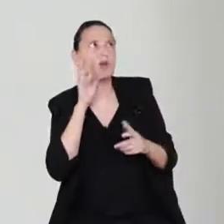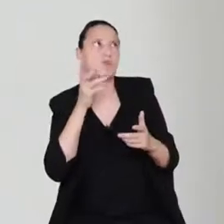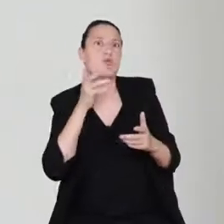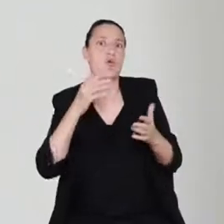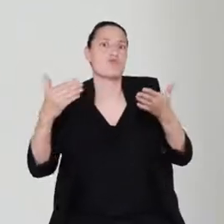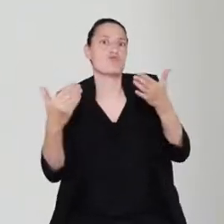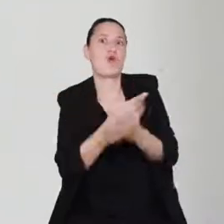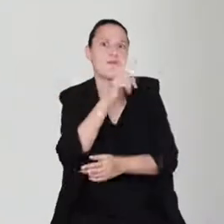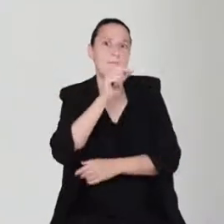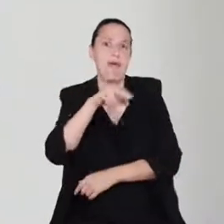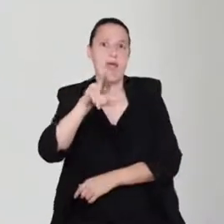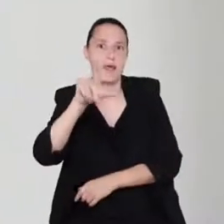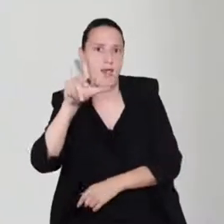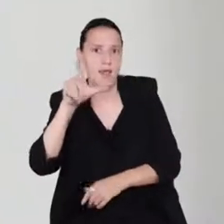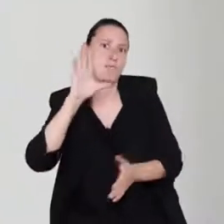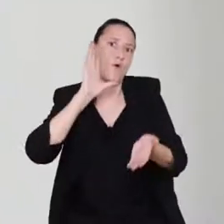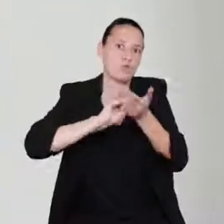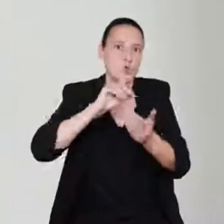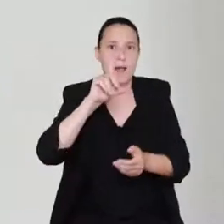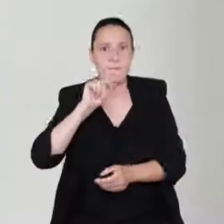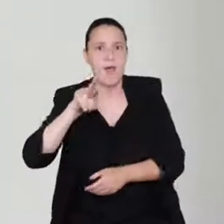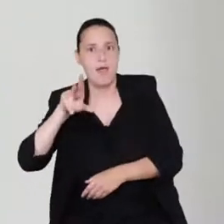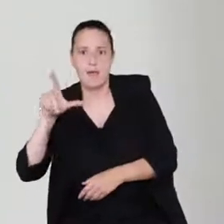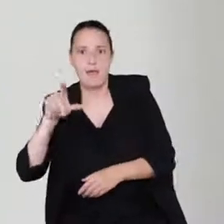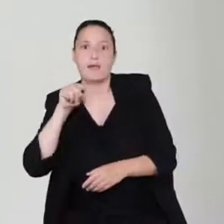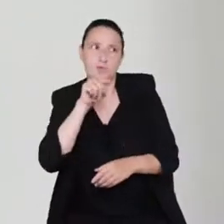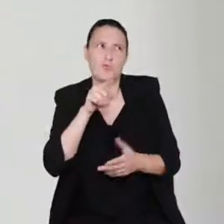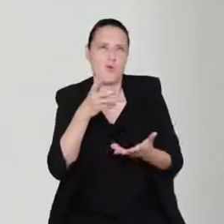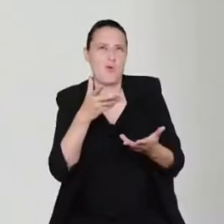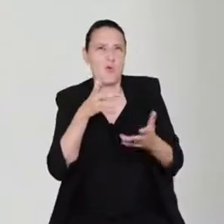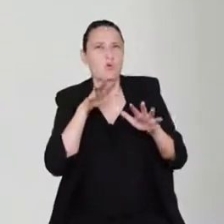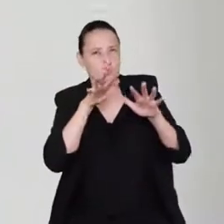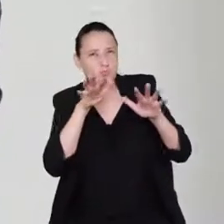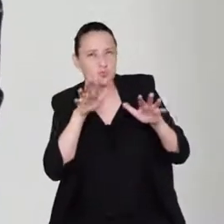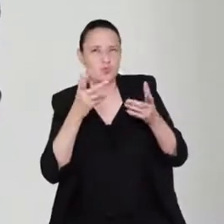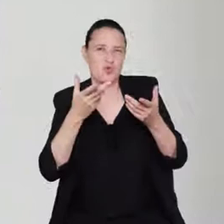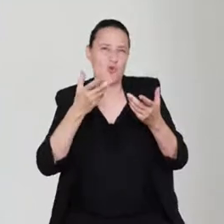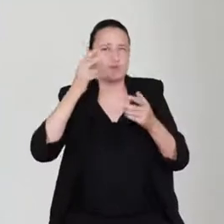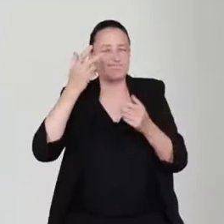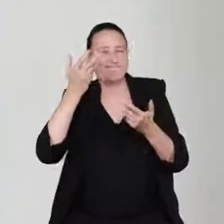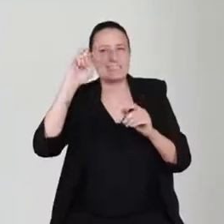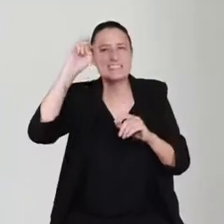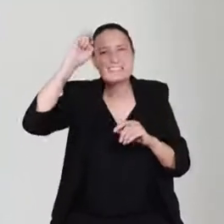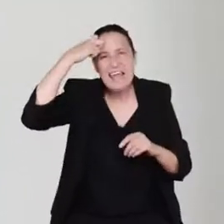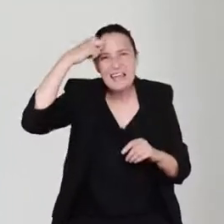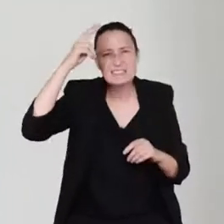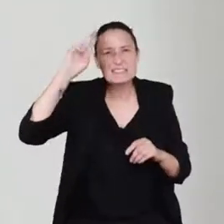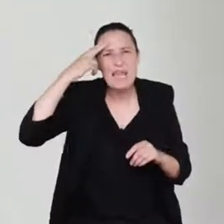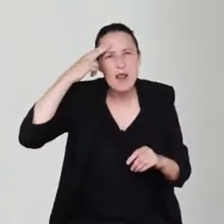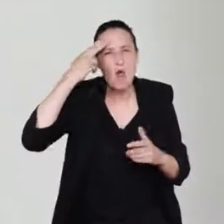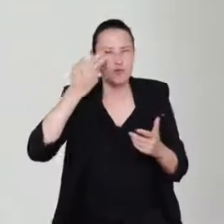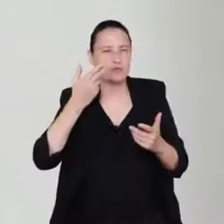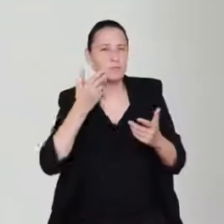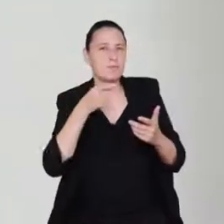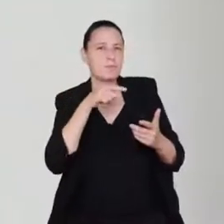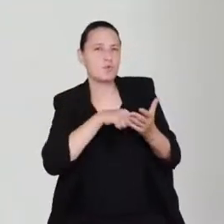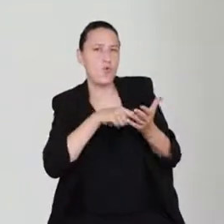PRL i właściwie trudno o jakąś merytorykę, a dużo jest takich naleciałości, stereotypów, które trochę nam w tej